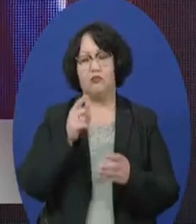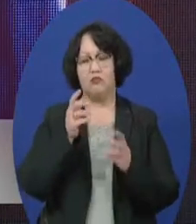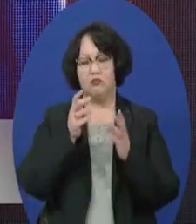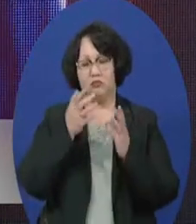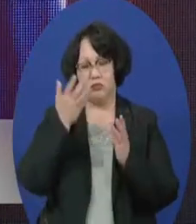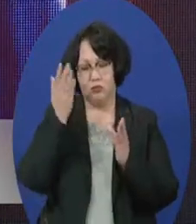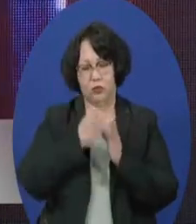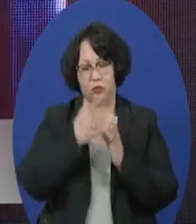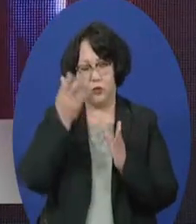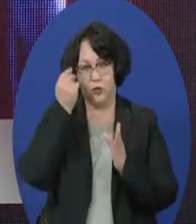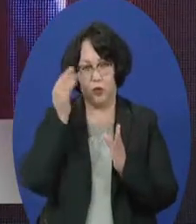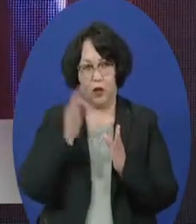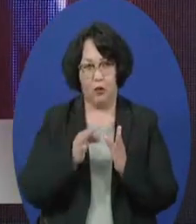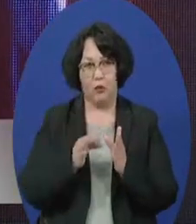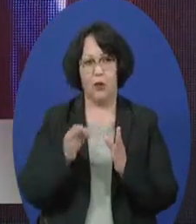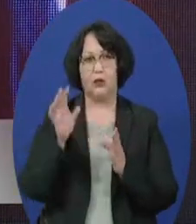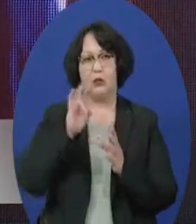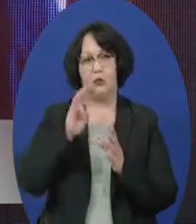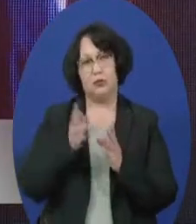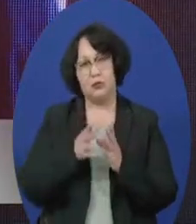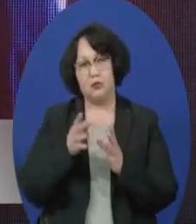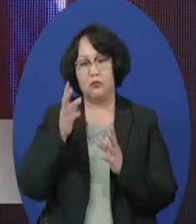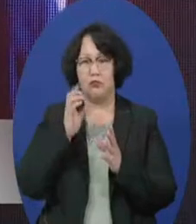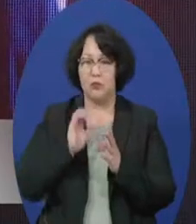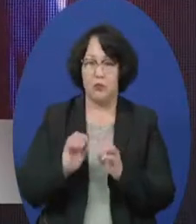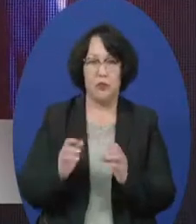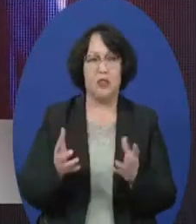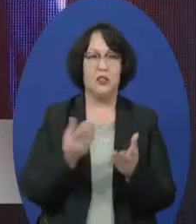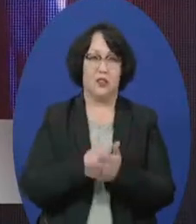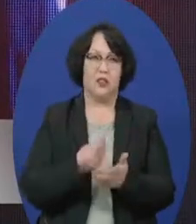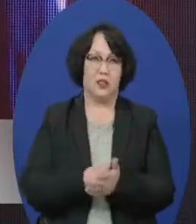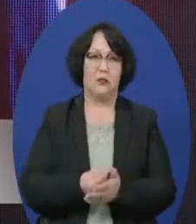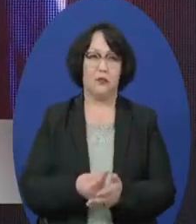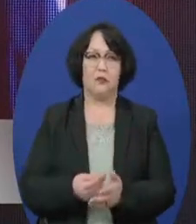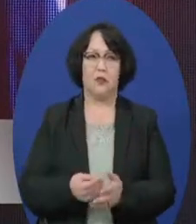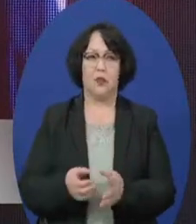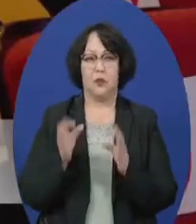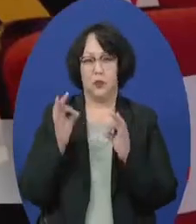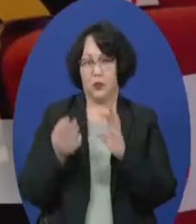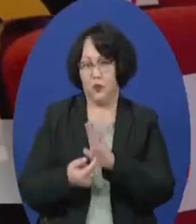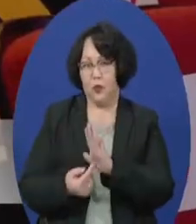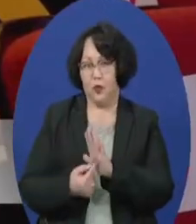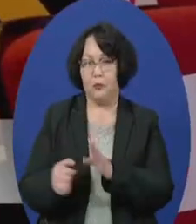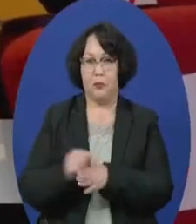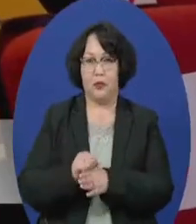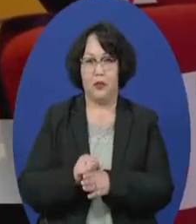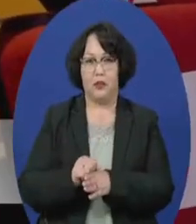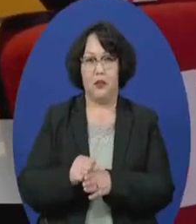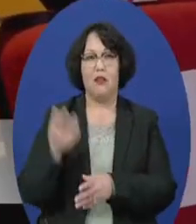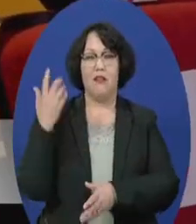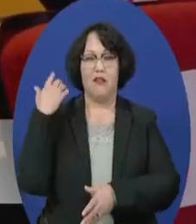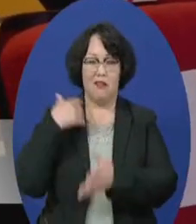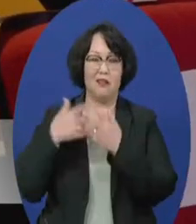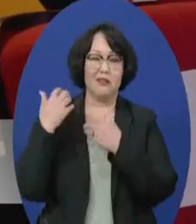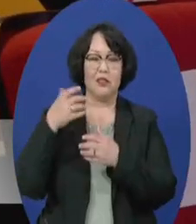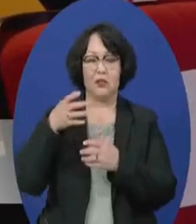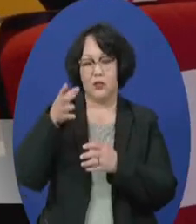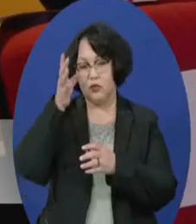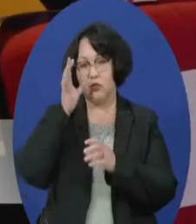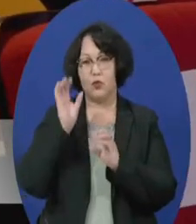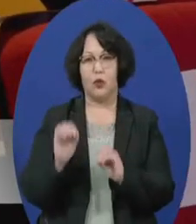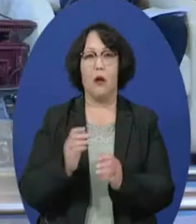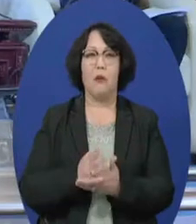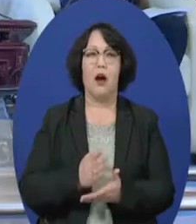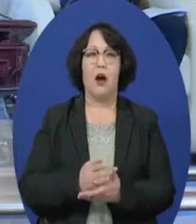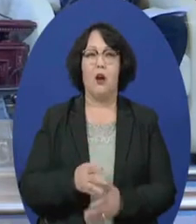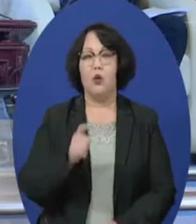хүнд номын ном заажлахгүй төмөр төмөр олон гай болно гэсэн хэвчтэй сургаалч байдаг. Улсын хурлын зарим гишүүний